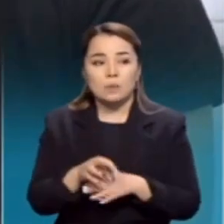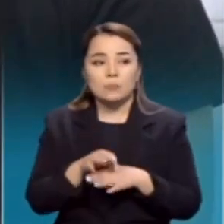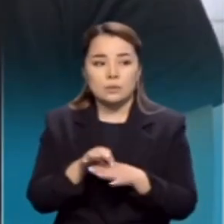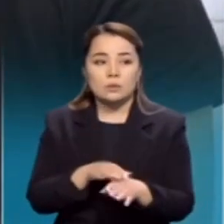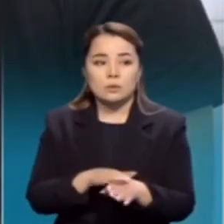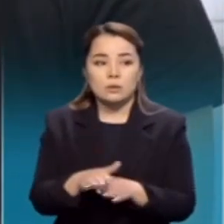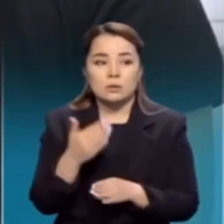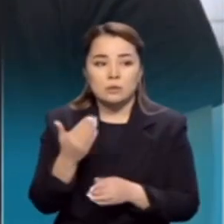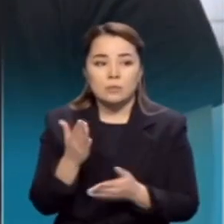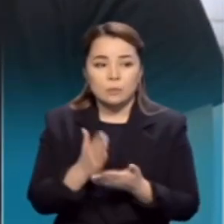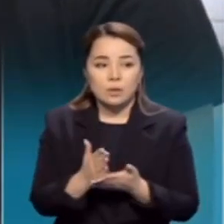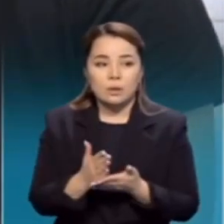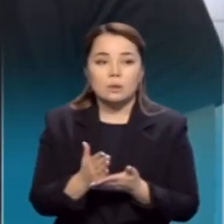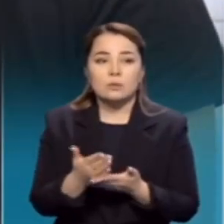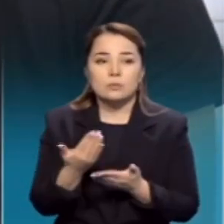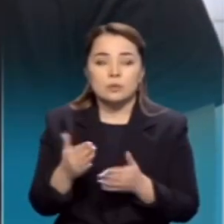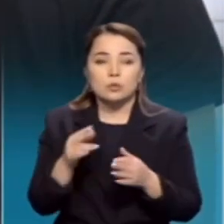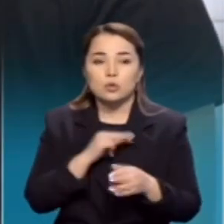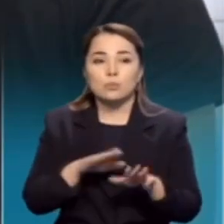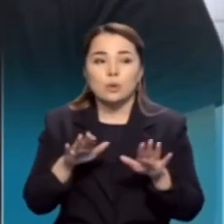сонан кейін жұмыс орны,